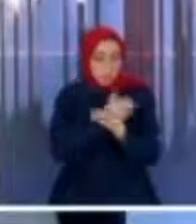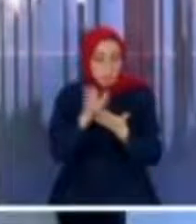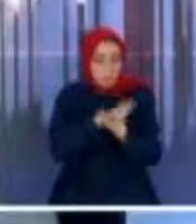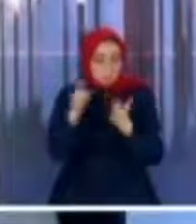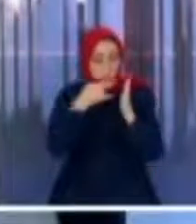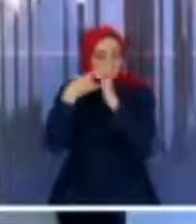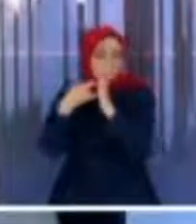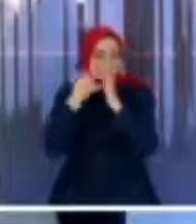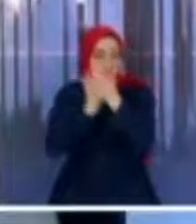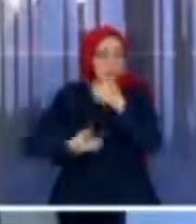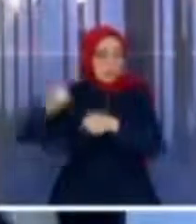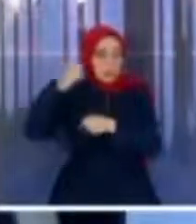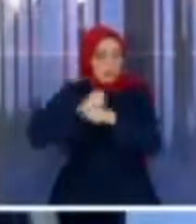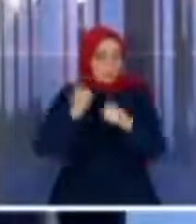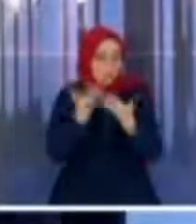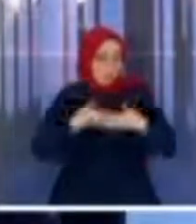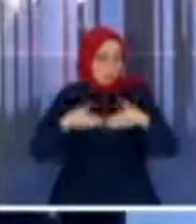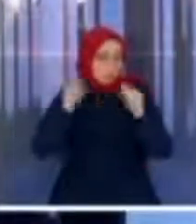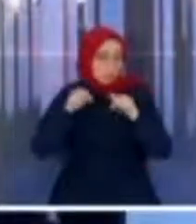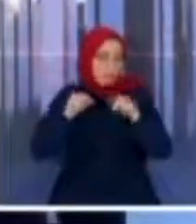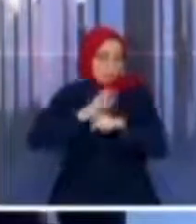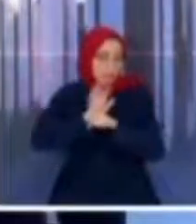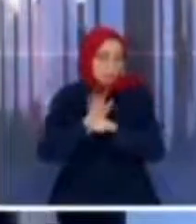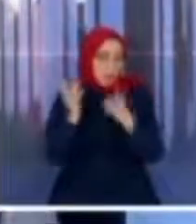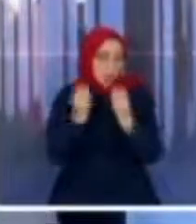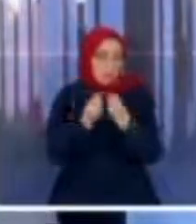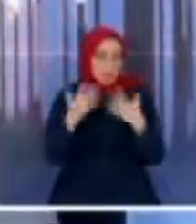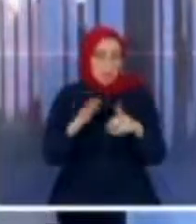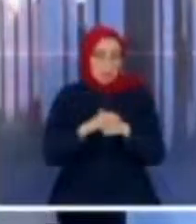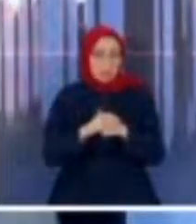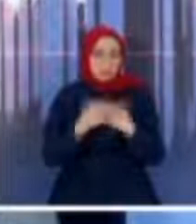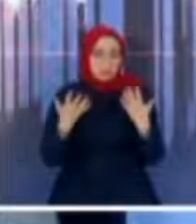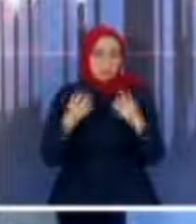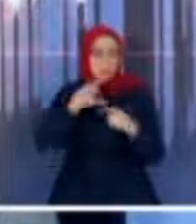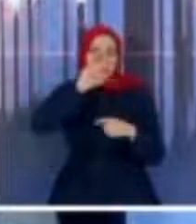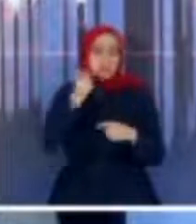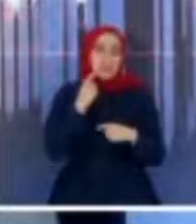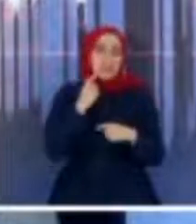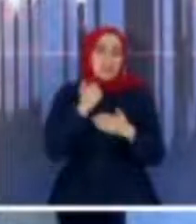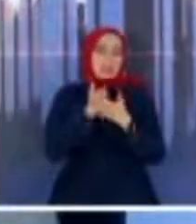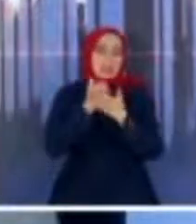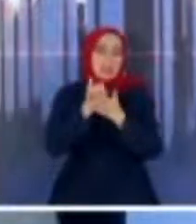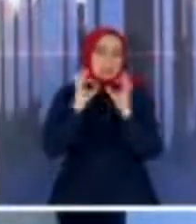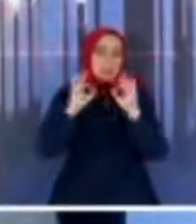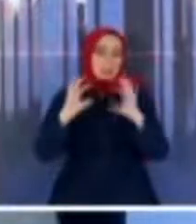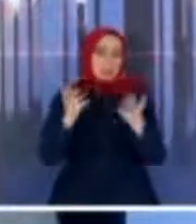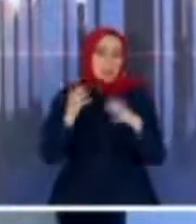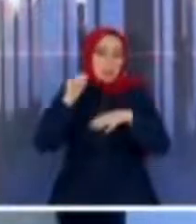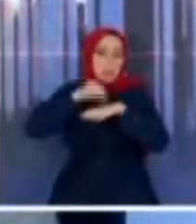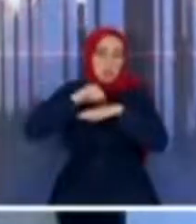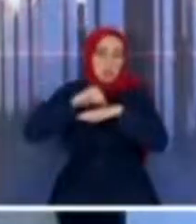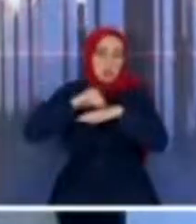ويب في الظرف نتاع الكوفيد 19 الهلال الاحمر شنو ينجم يقدم باش تنصحهم، ولا شنو رايك في الجهود